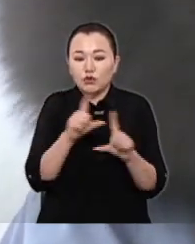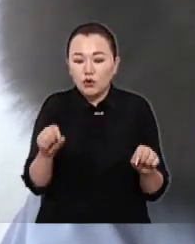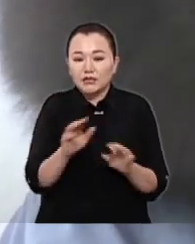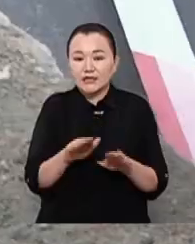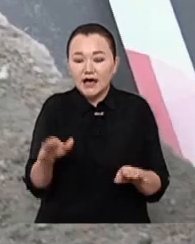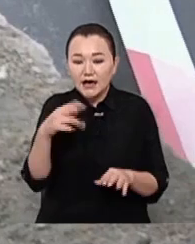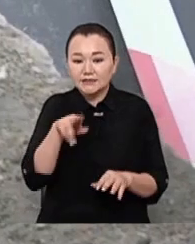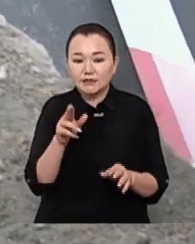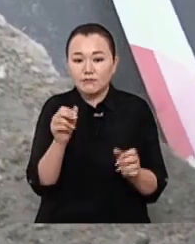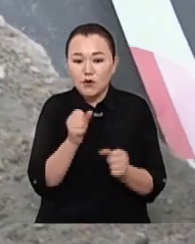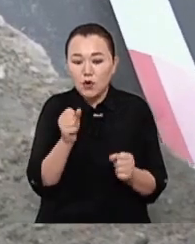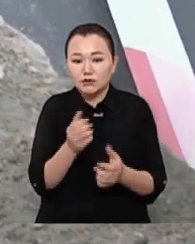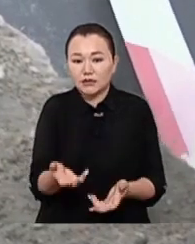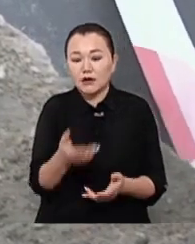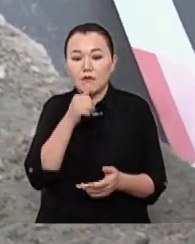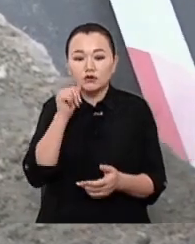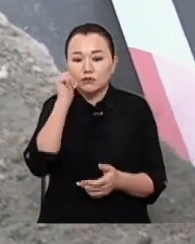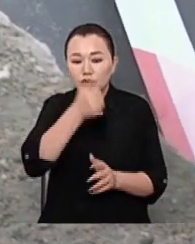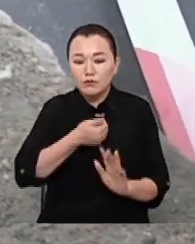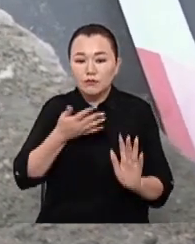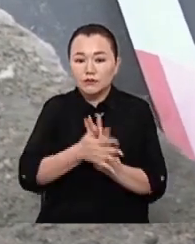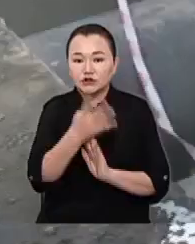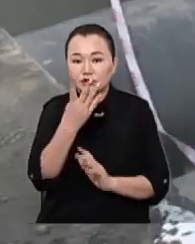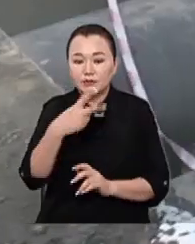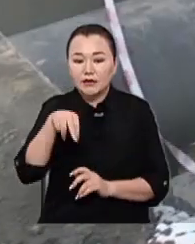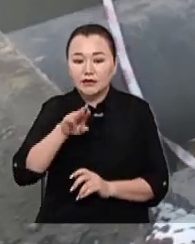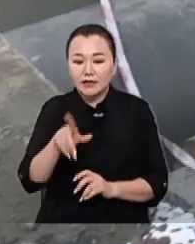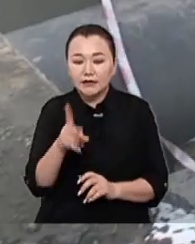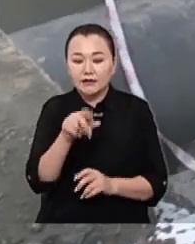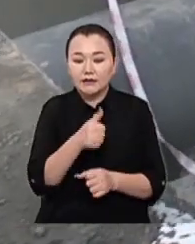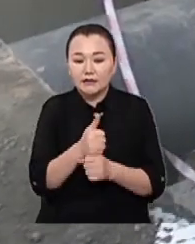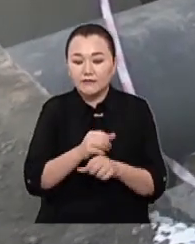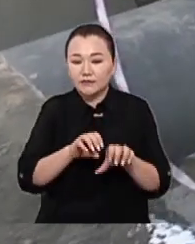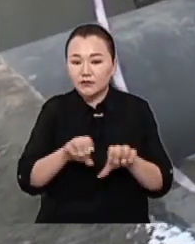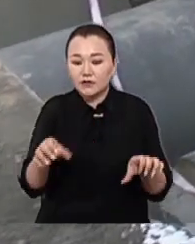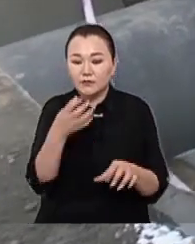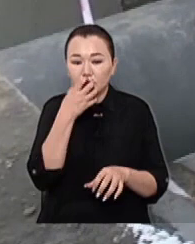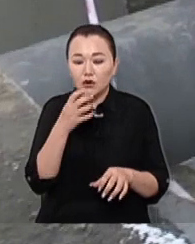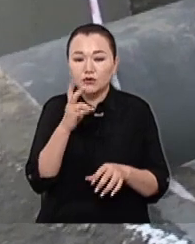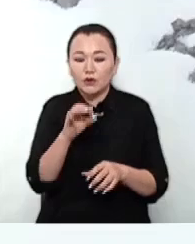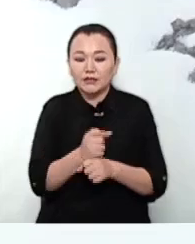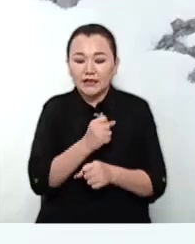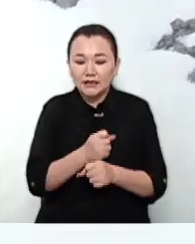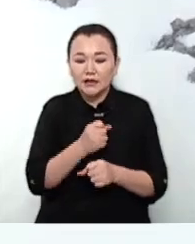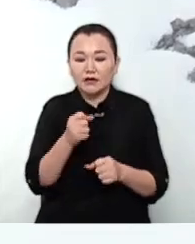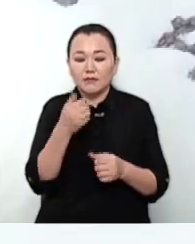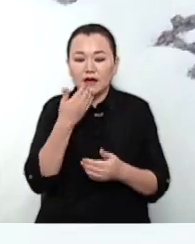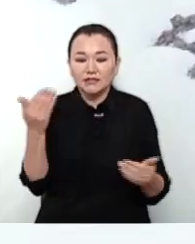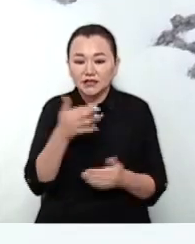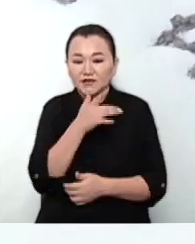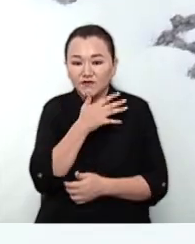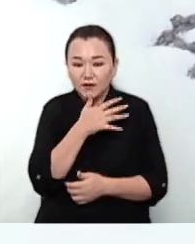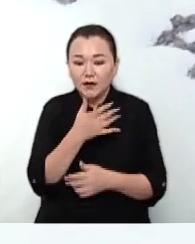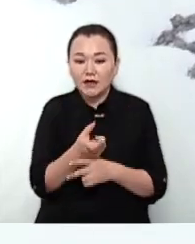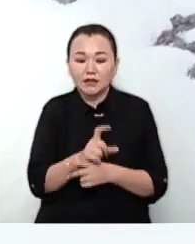садиках мерзнут. В прошлом году потратили 4 миллиарда тенге на главную теплотрассу города, но делали ее аврально в последний момент. Да